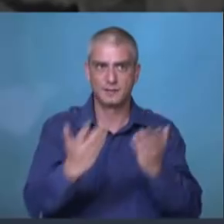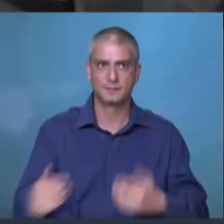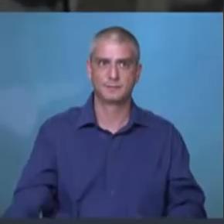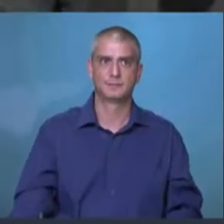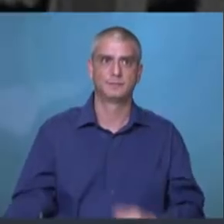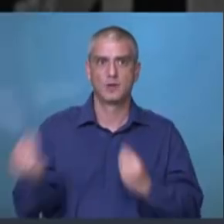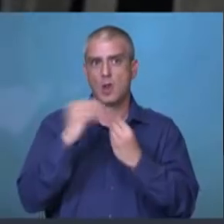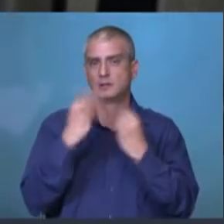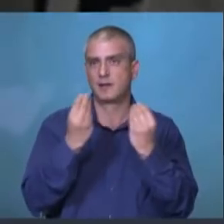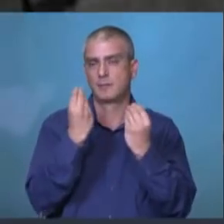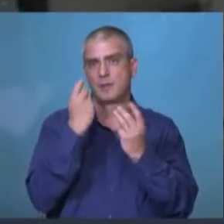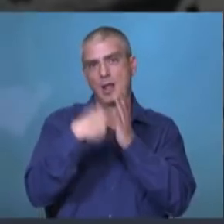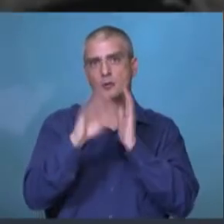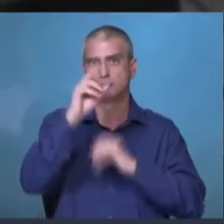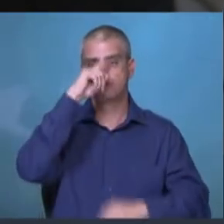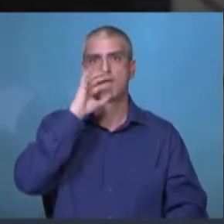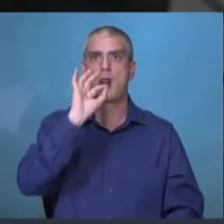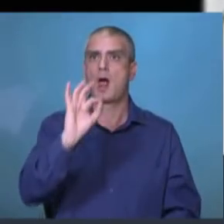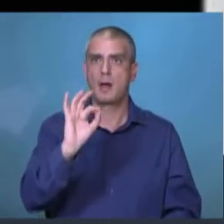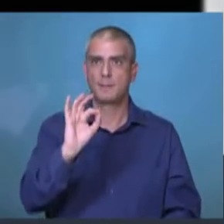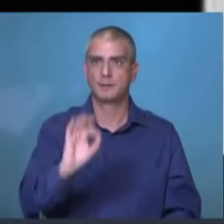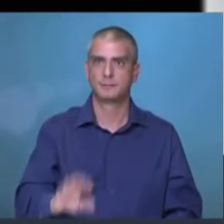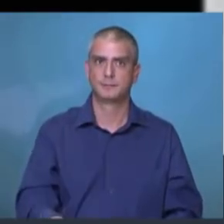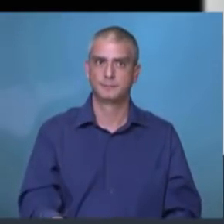לקיוסק, להוסיף כמה דברים, לקנות בשביל אבא.